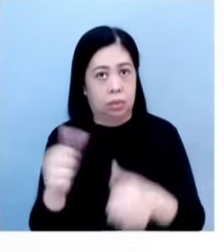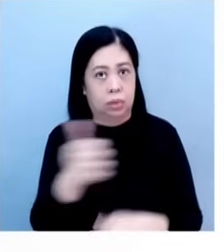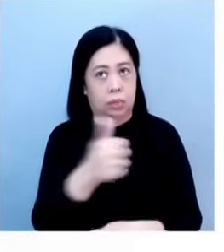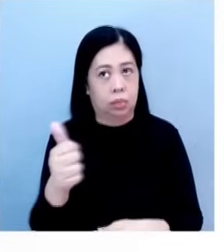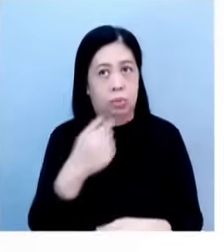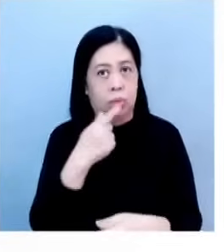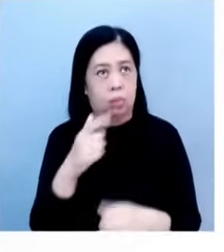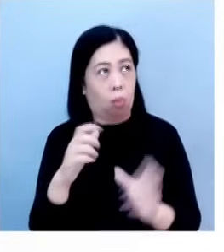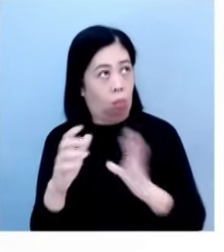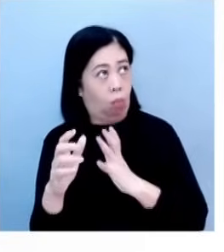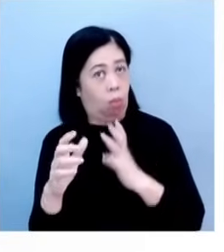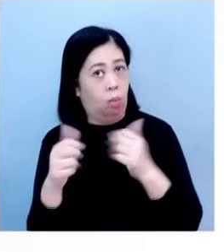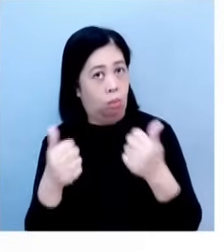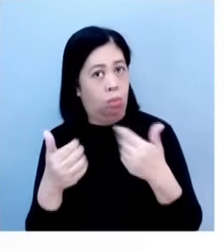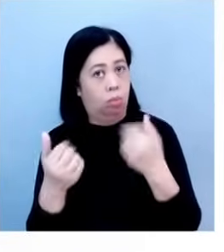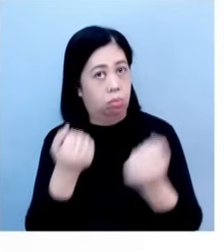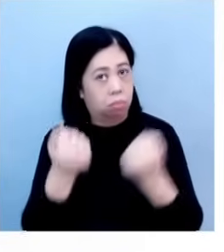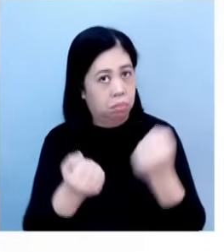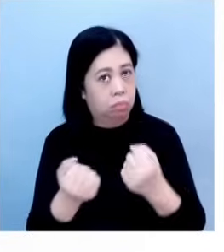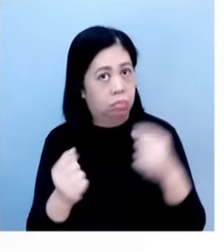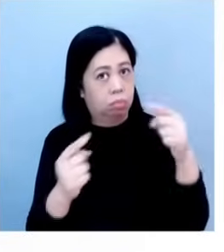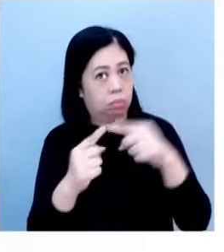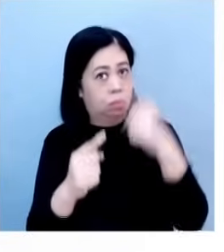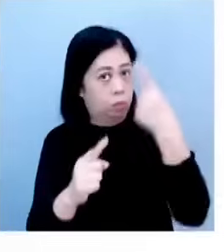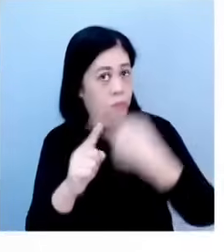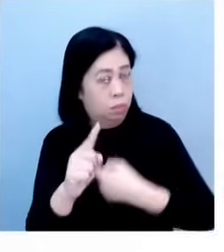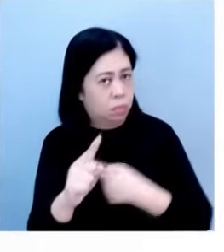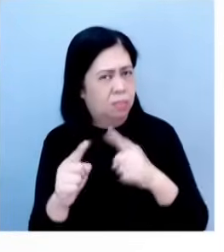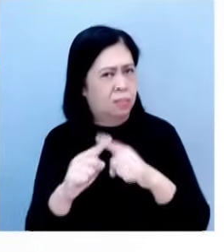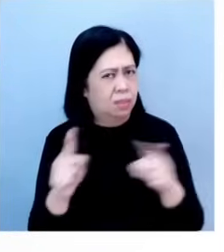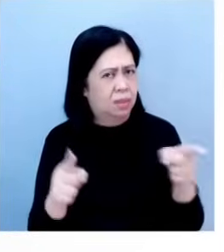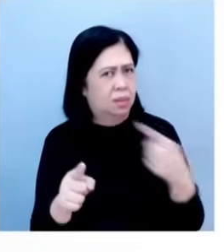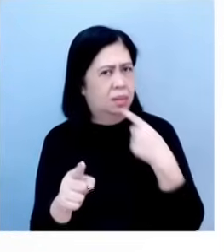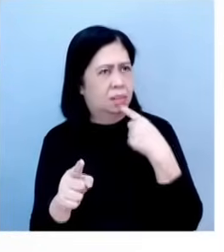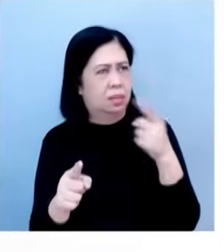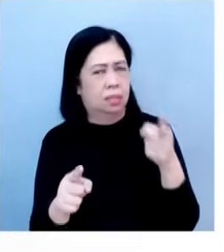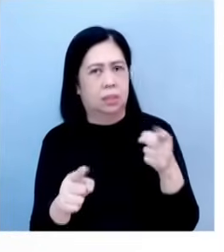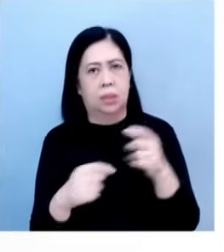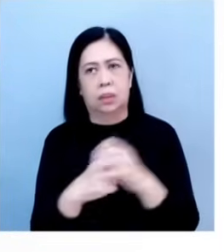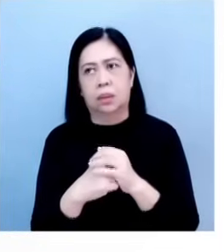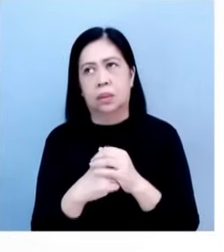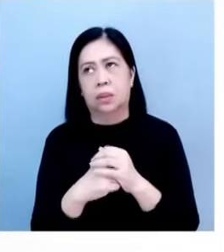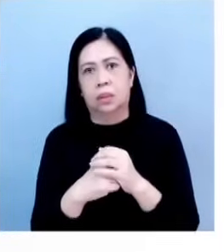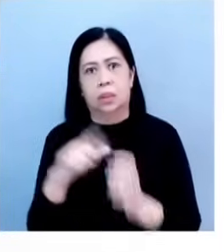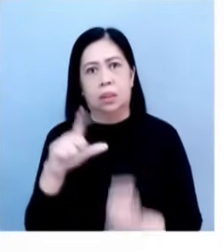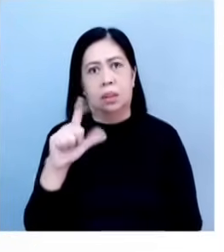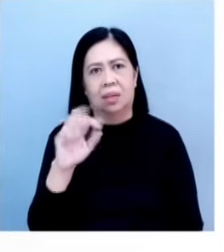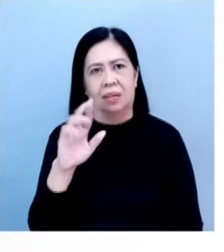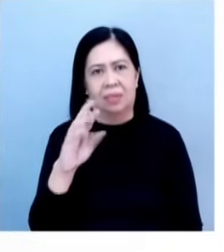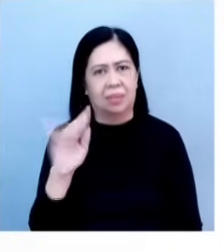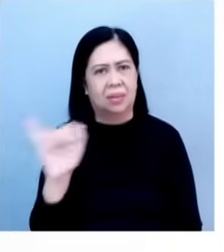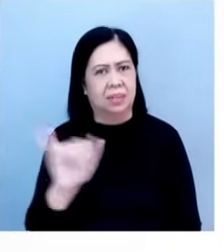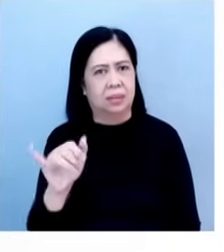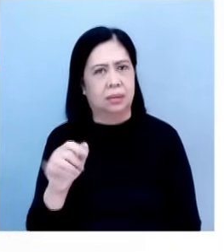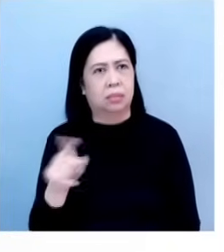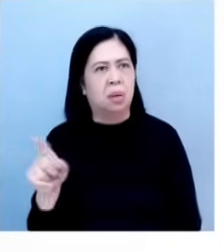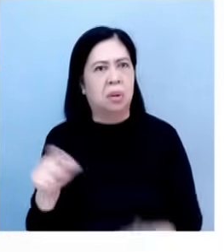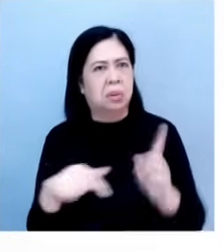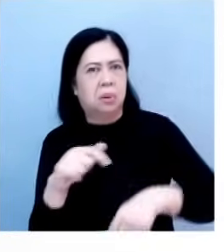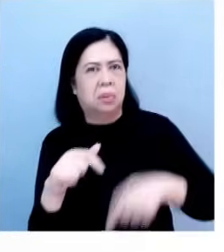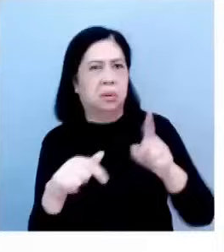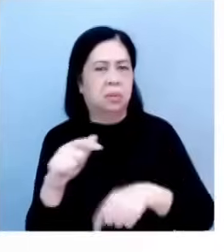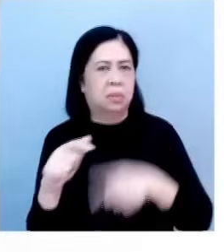pwede pa tayong bumiyahe sa loob ng isang buwan. Pero ang sinasabi naman ng LTFRB din, sabi nila hindi na pwedeng bumiyahe